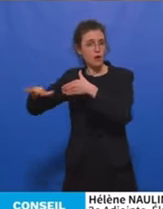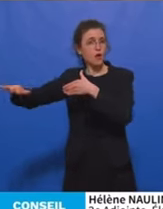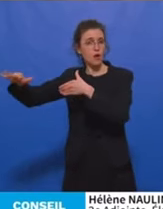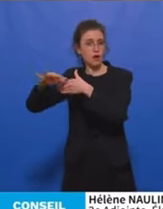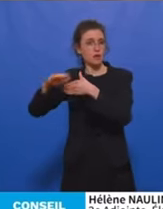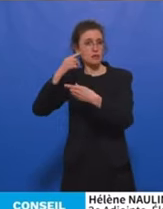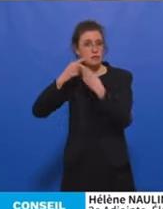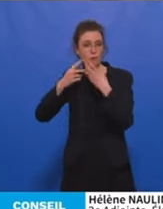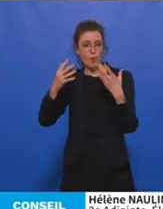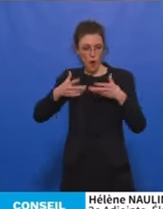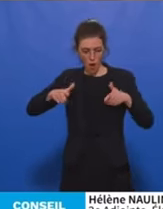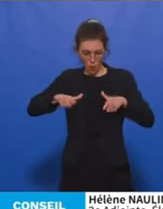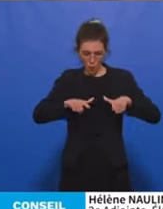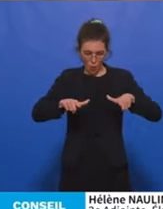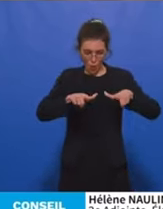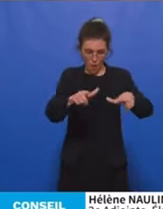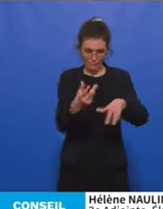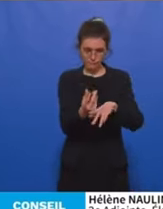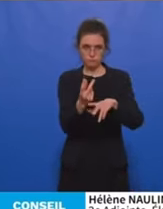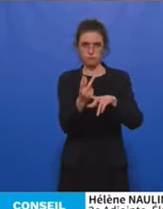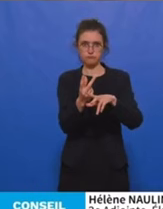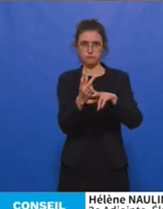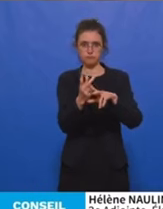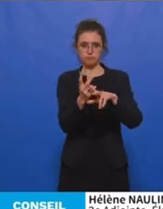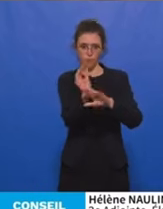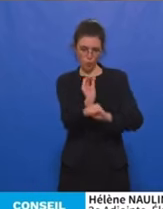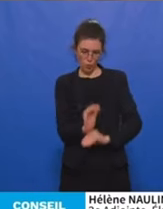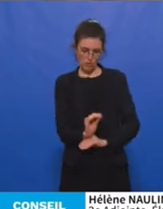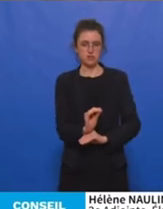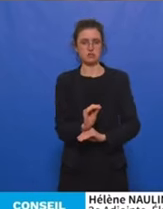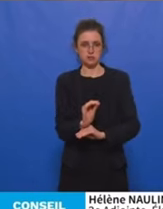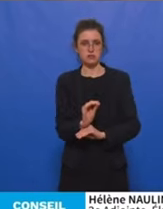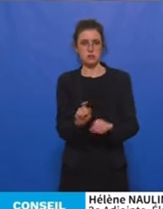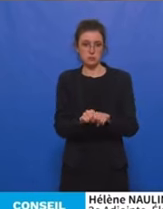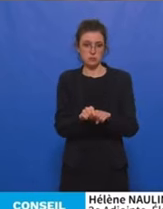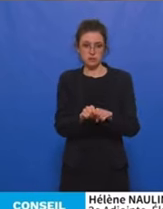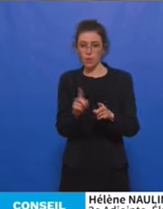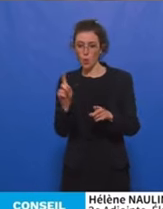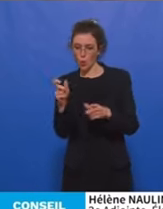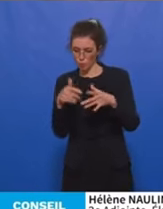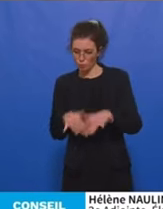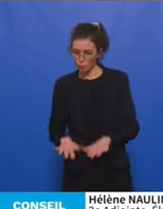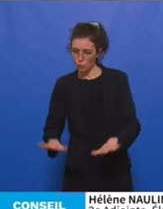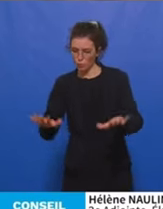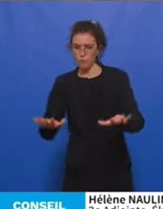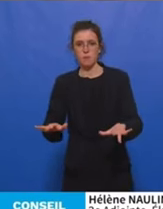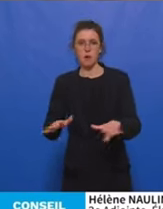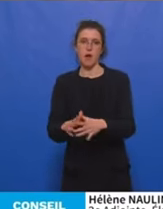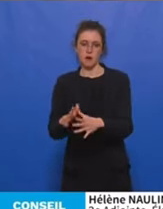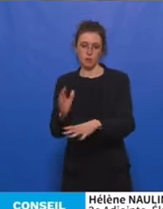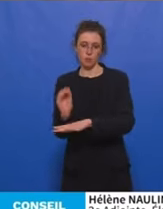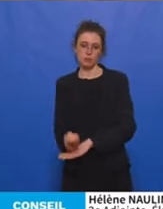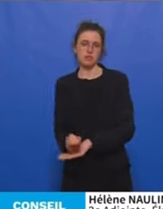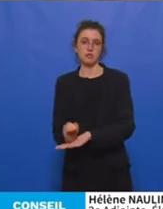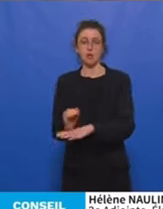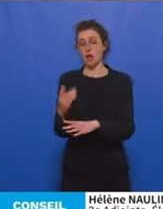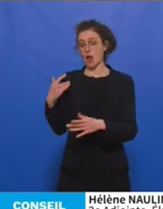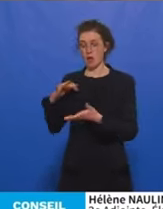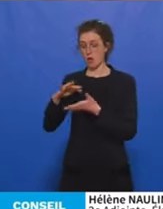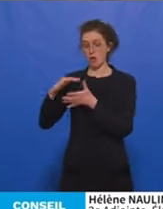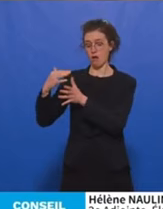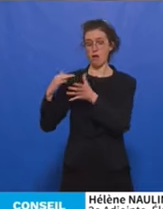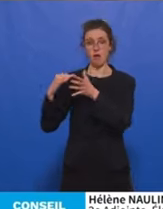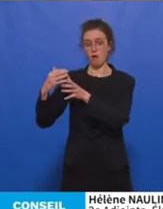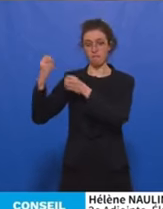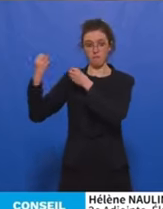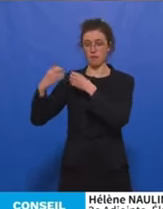la préservation des nappes. C'est important, et face à ces sécheresses de plus en plus violentes qui s'accumulent et